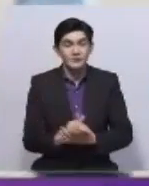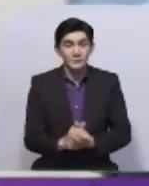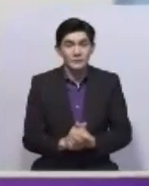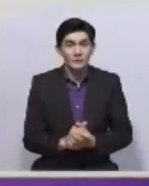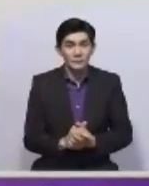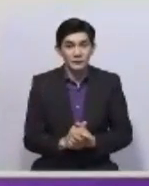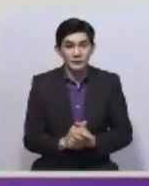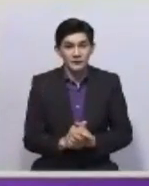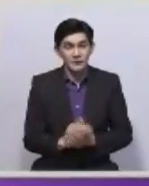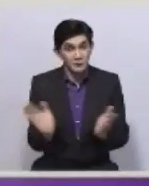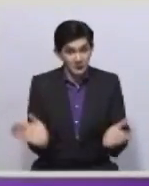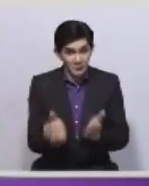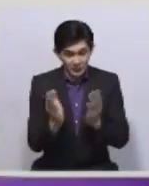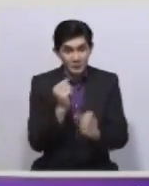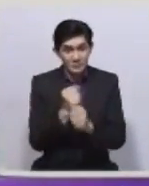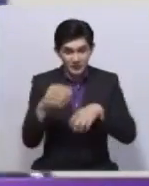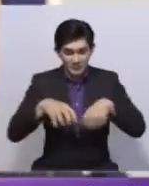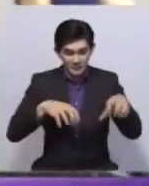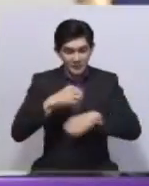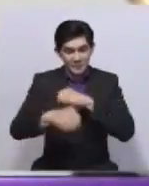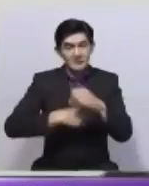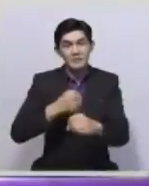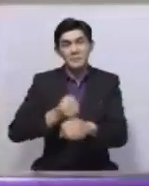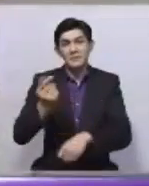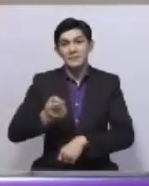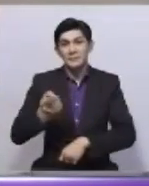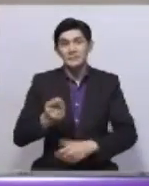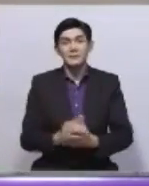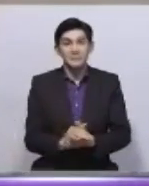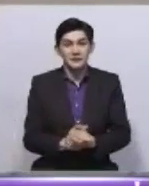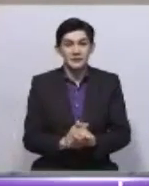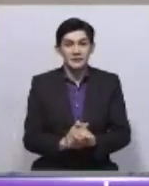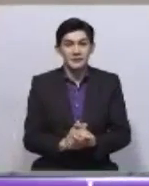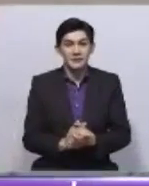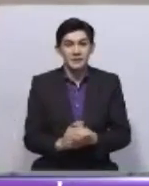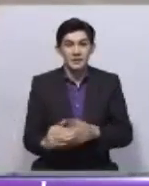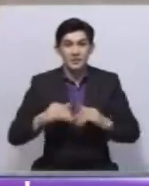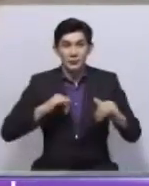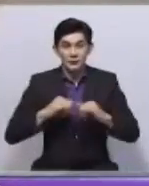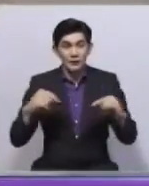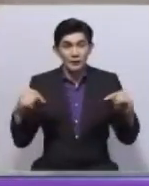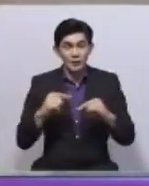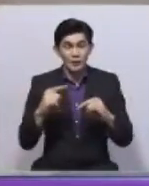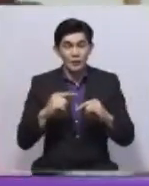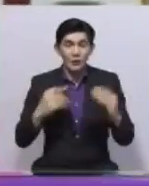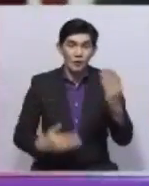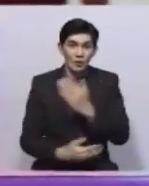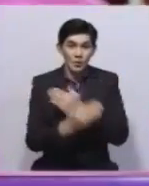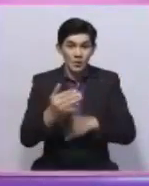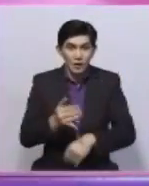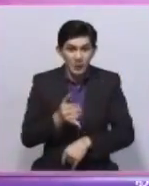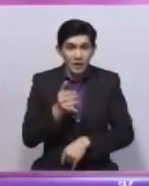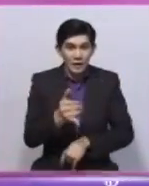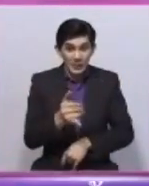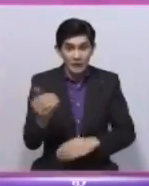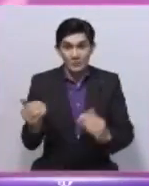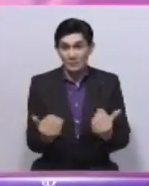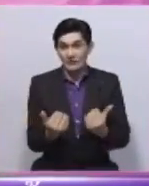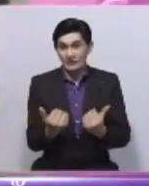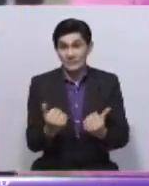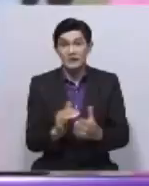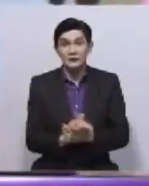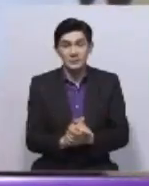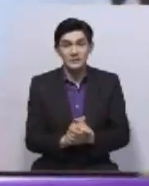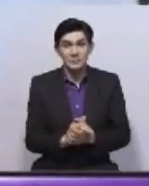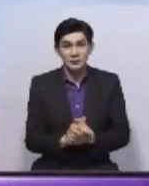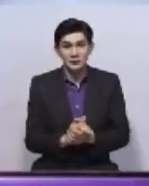ก็น่าสนับสนุนให้จัดทุกปีค่ะ ขณะที่เยาวชนนะครับที่ได้มีโอกาสเดินทางมาร่วมงานอุ่นไอรักคลายความหนาว